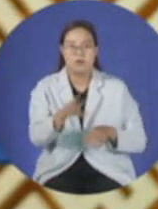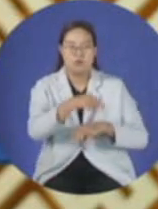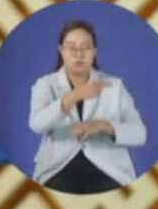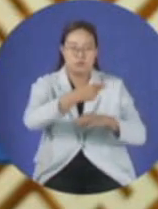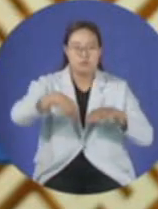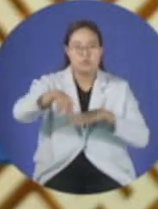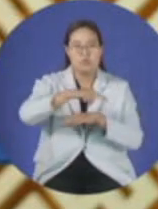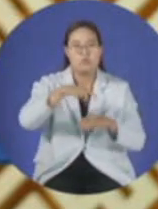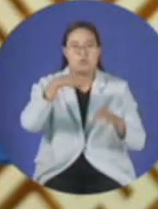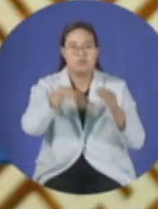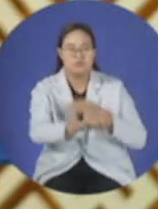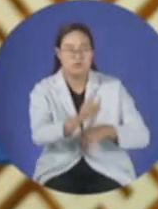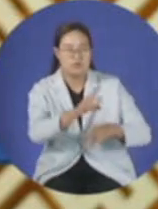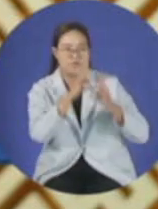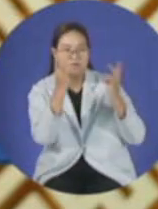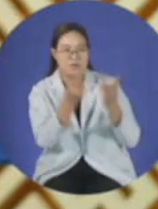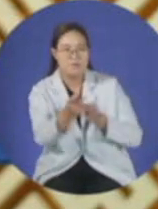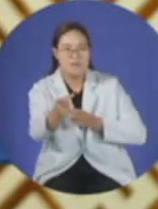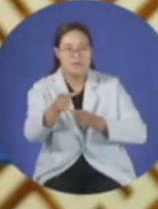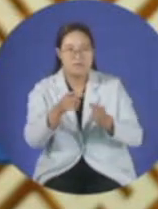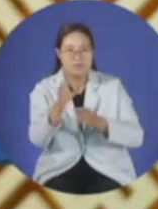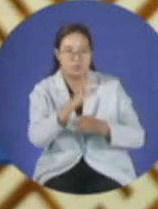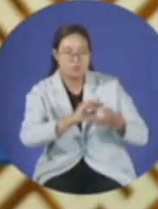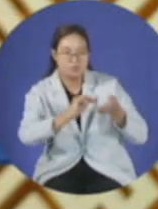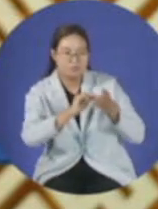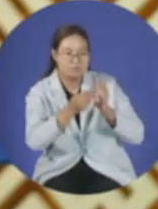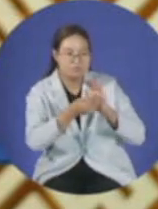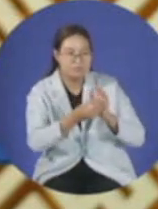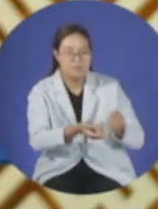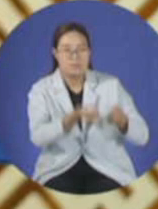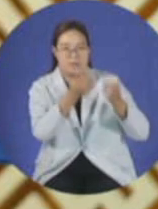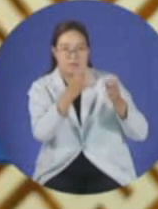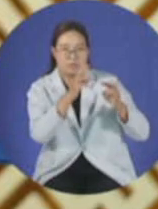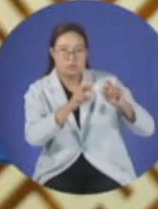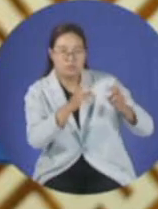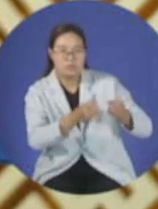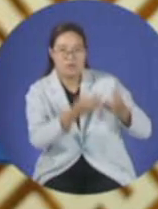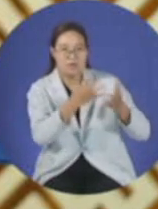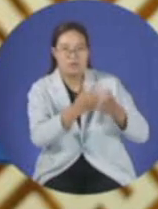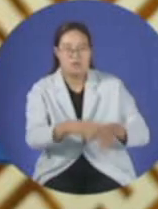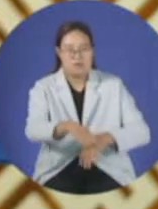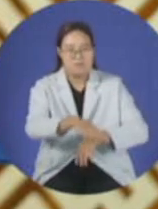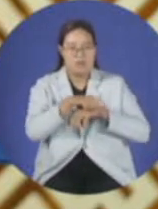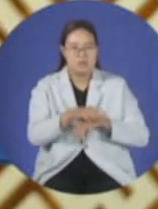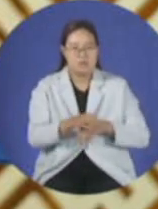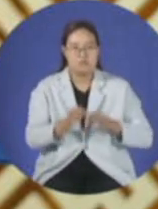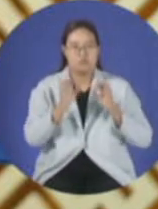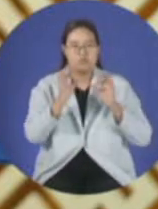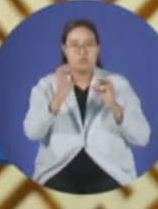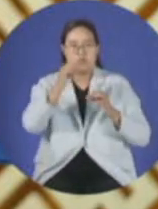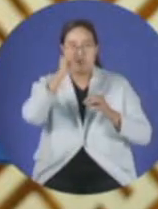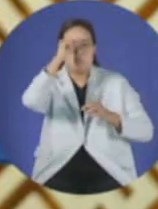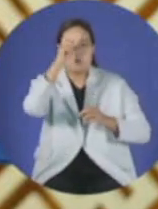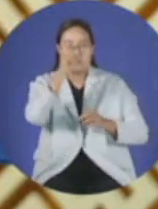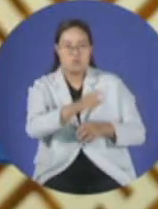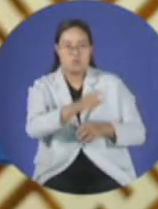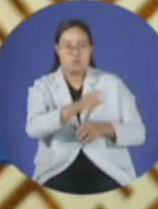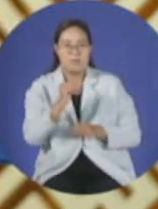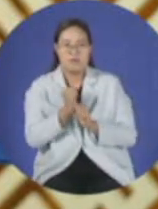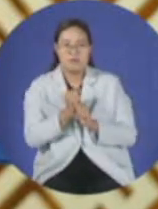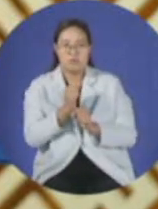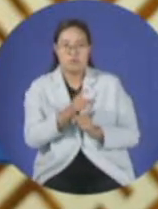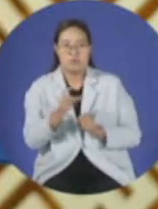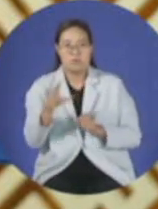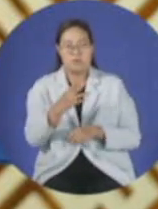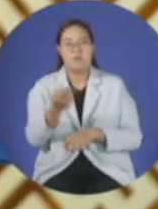нийгмийн эдийн засгийн судалгааг тооцоолтор гаргаж байгаа. За энд бол яг мэрэгжлийн өндөр түвшинд бэлтгэгдсэн одоо боловсруу өчин. А дээр